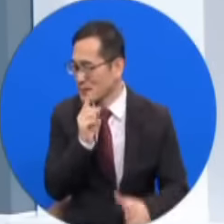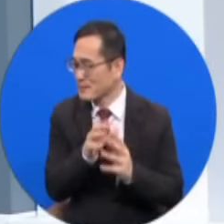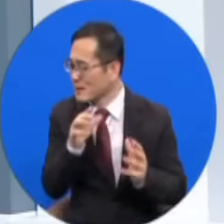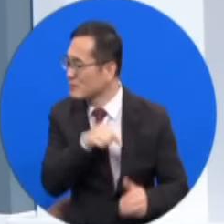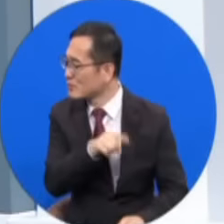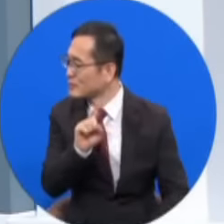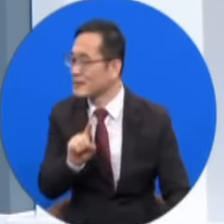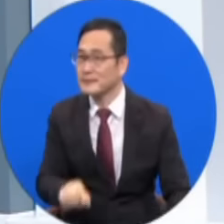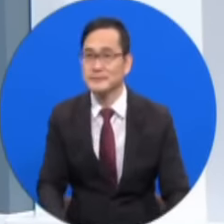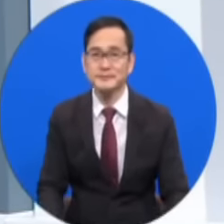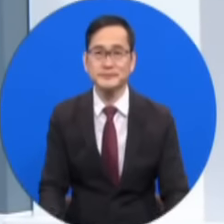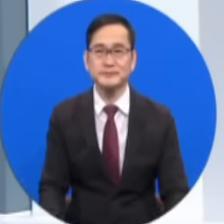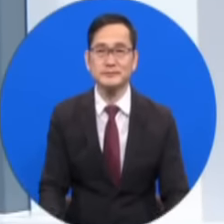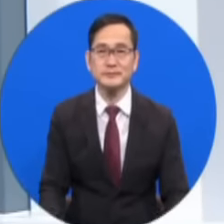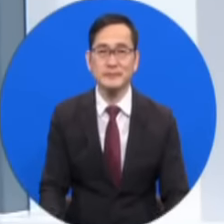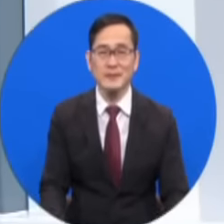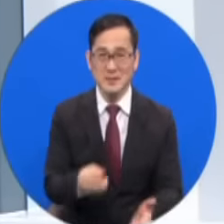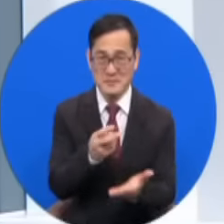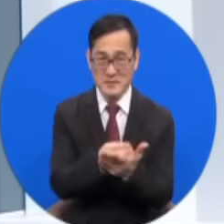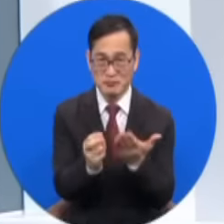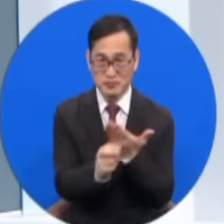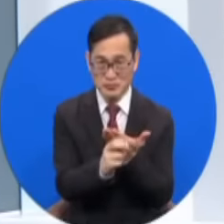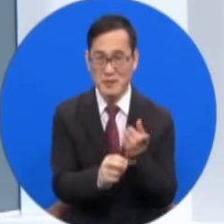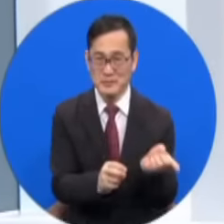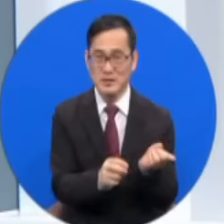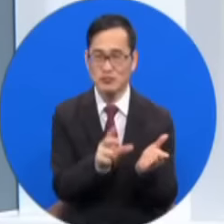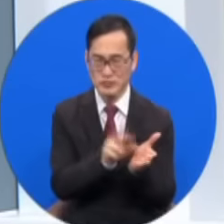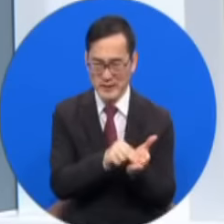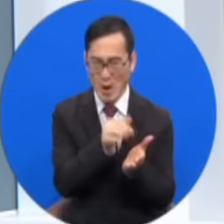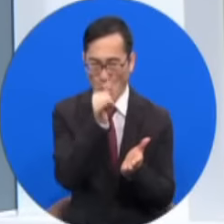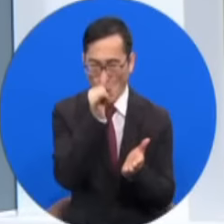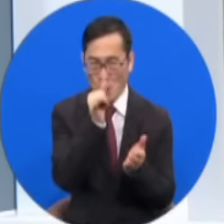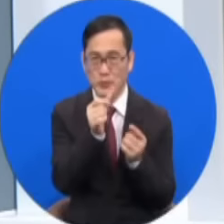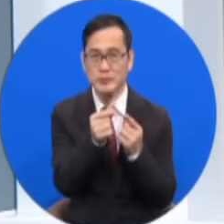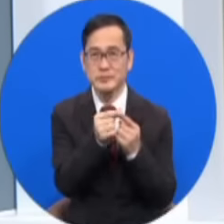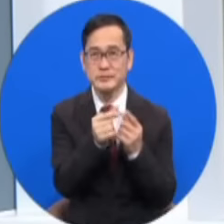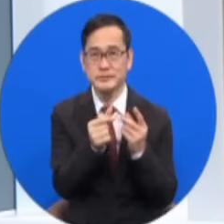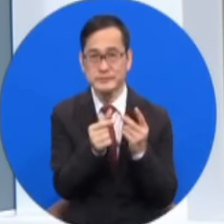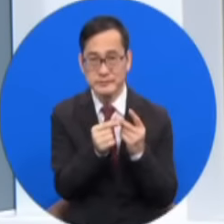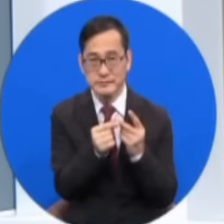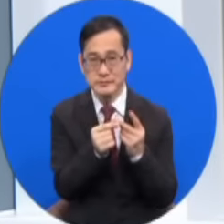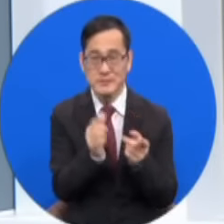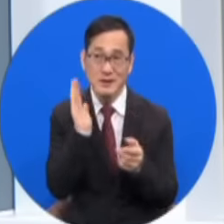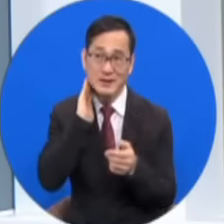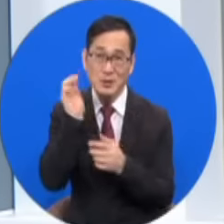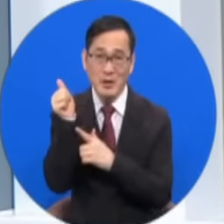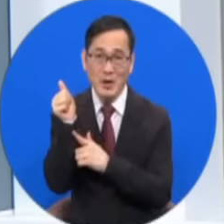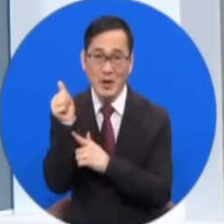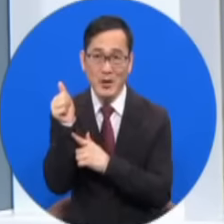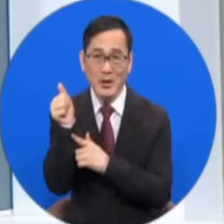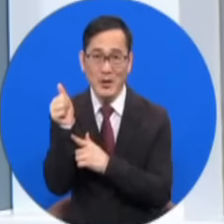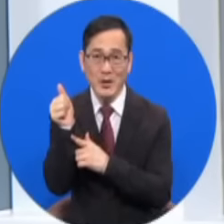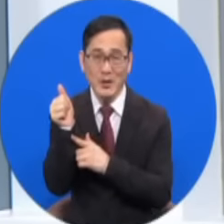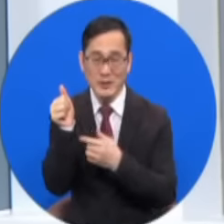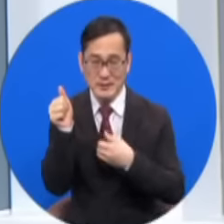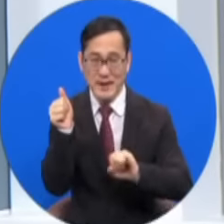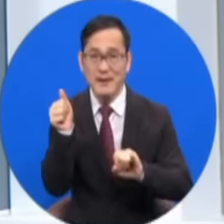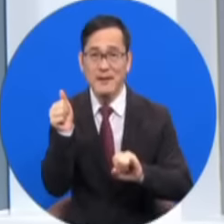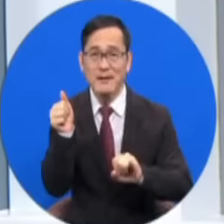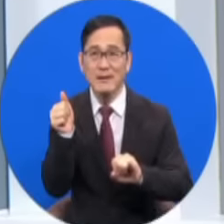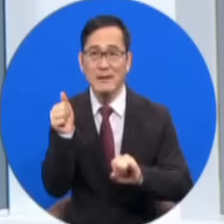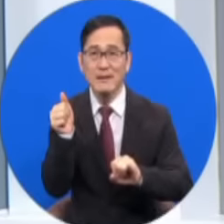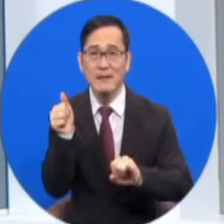단순히이 법을 어겼다는 것도 물론 굉장히 큰 문제이긴 하지만 그 대통령의 전직 그 딸 그리고